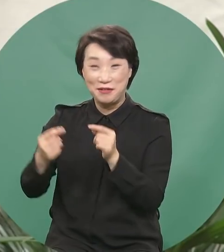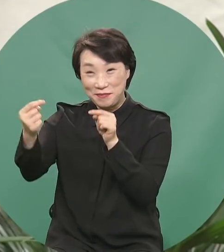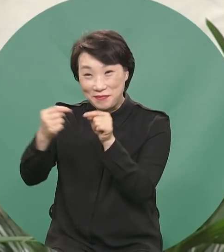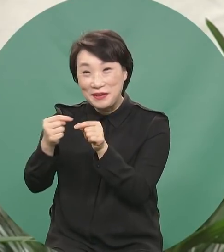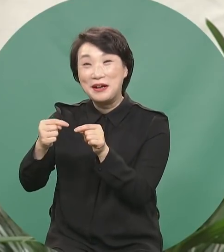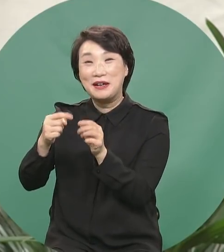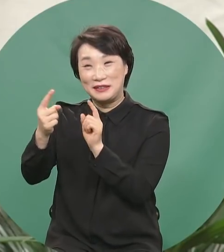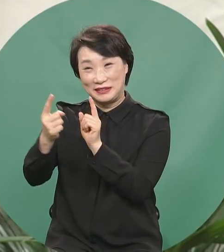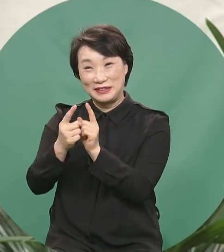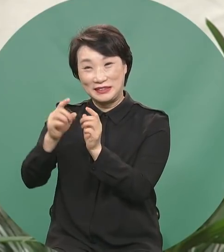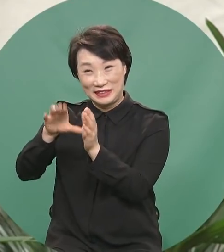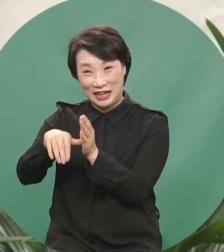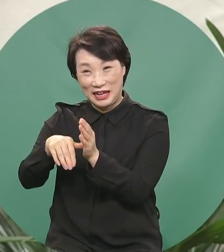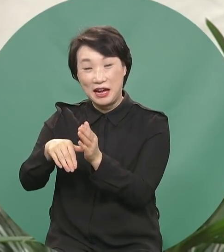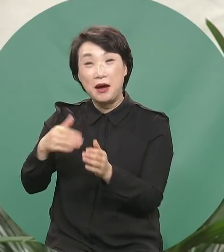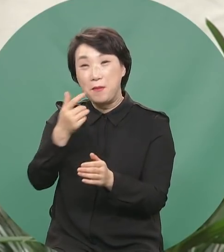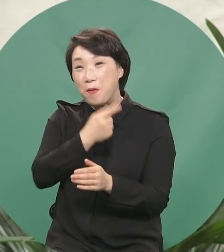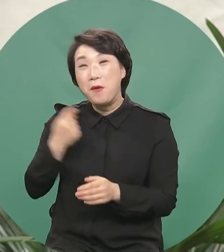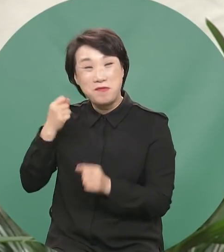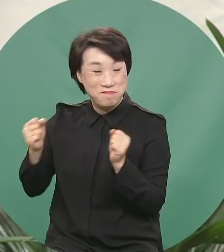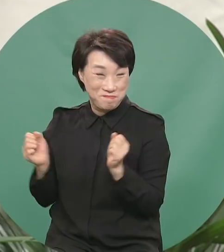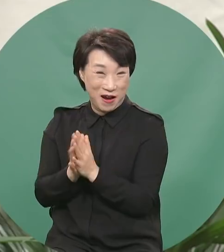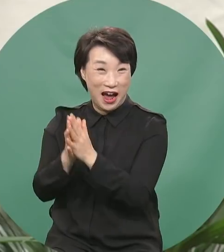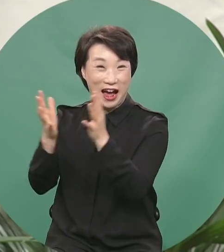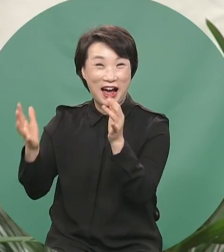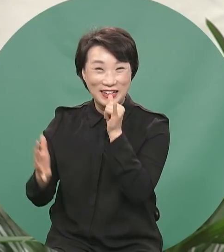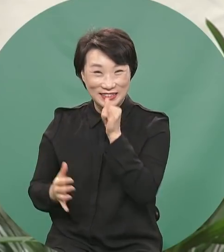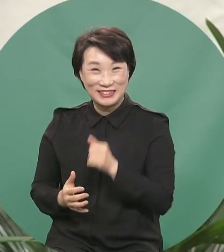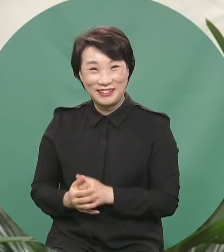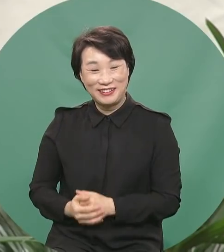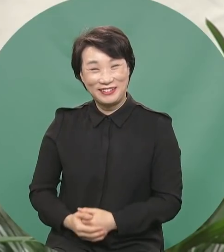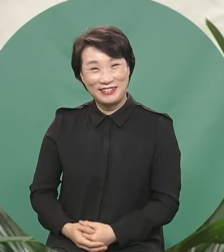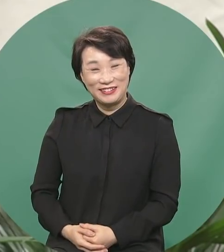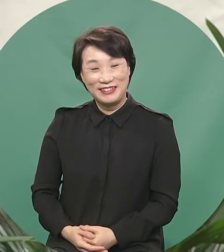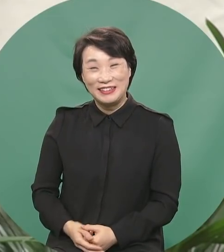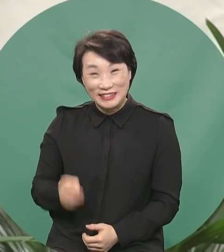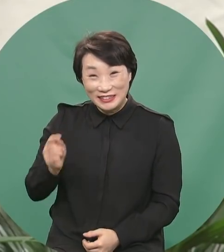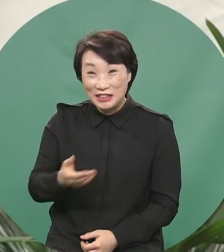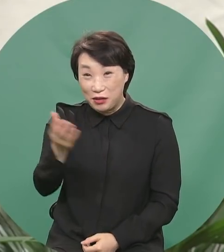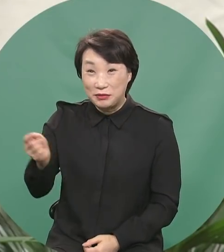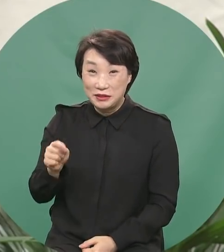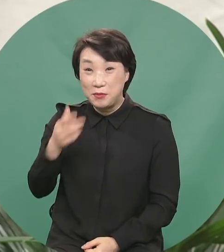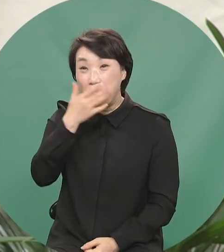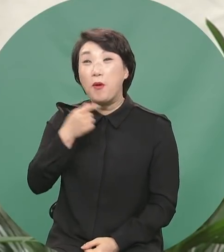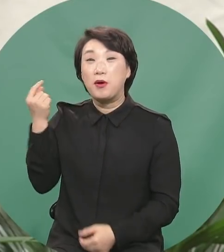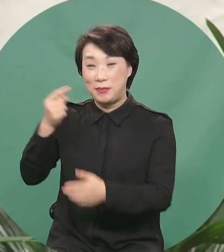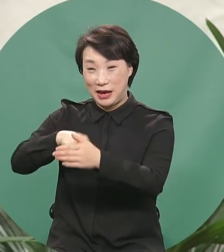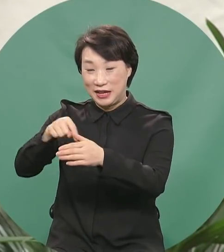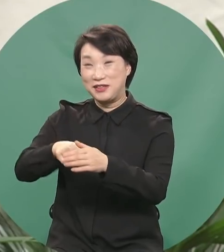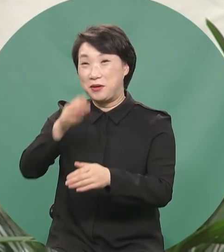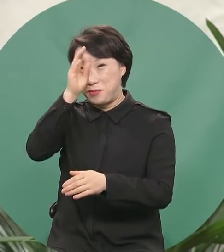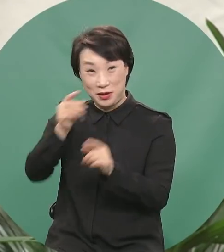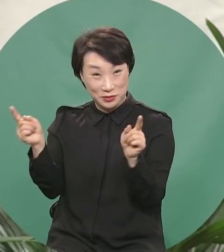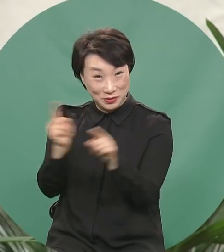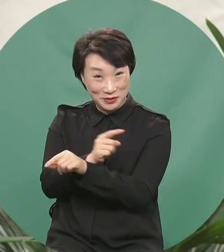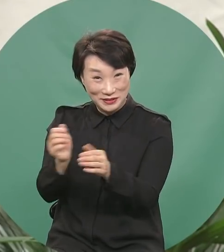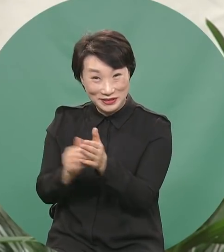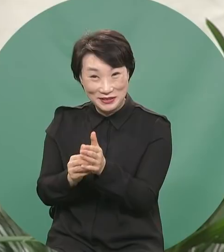때 복음의 스파크가 일어나니 이 스파크 속에서 질병도